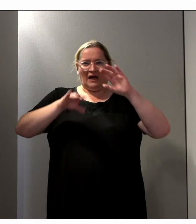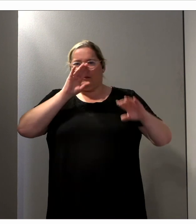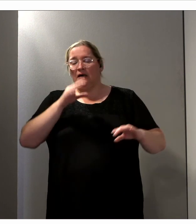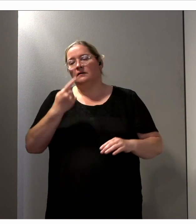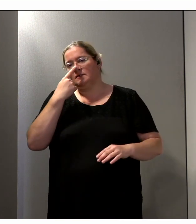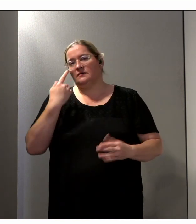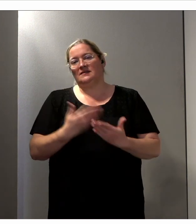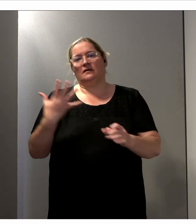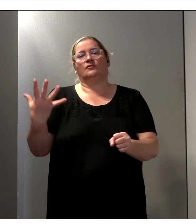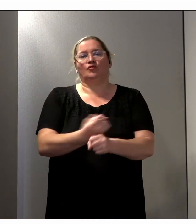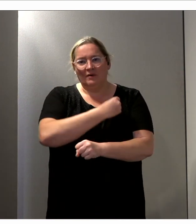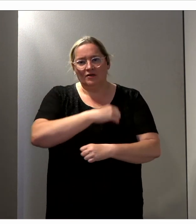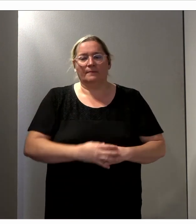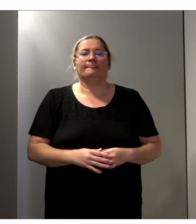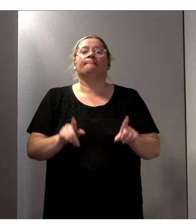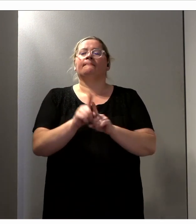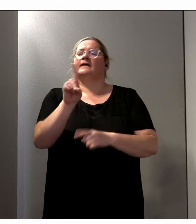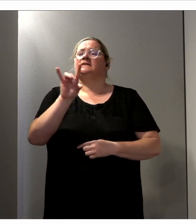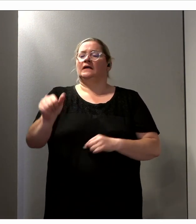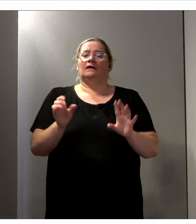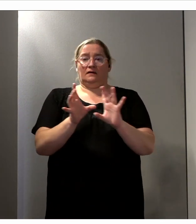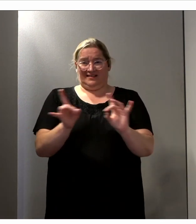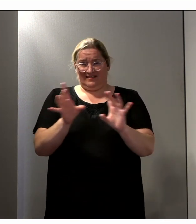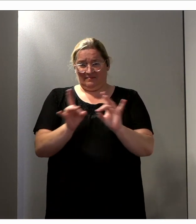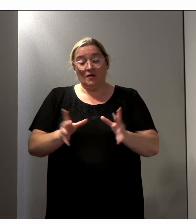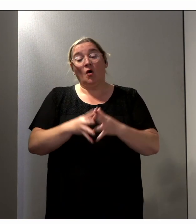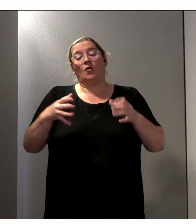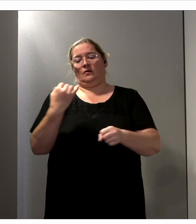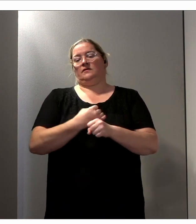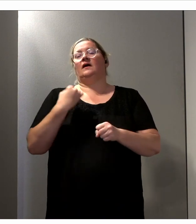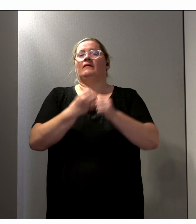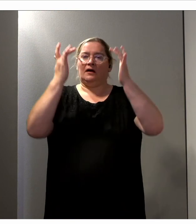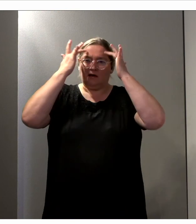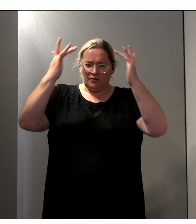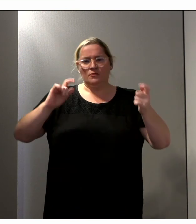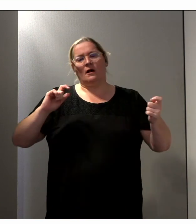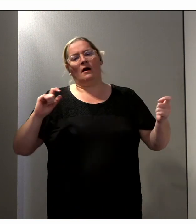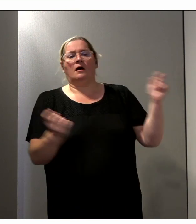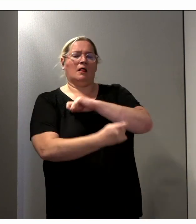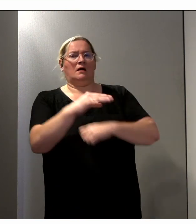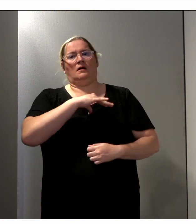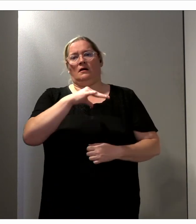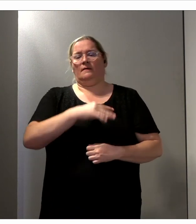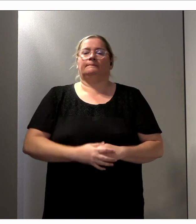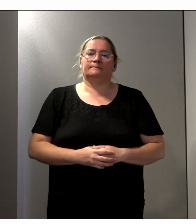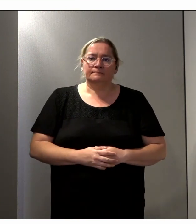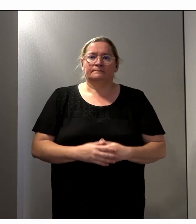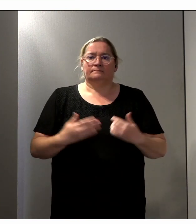c'est bien dommage. Et comme le disait Dina, effectivement, il y a un gros travail culturel à faire là-dessus. Alors, ceci